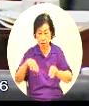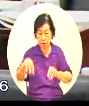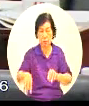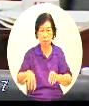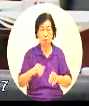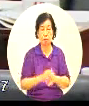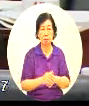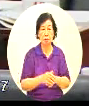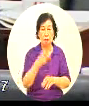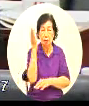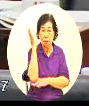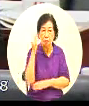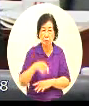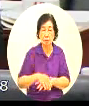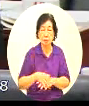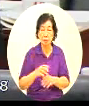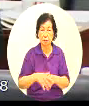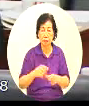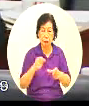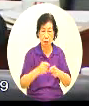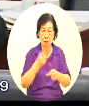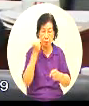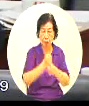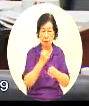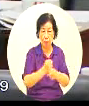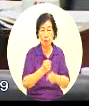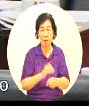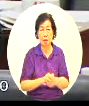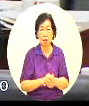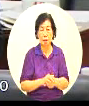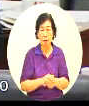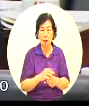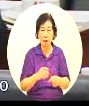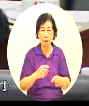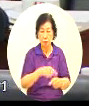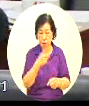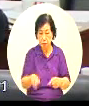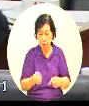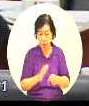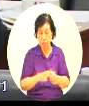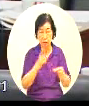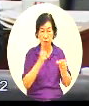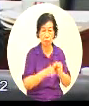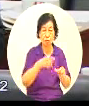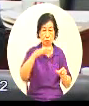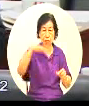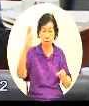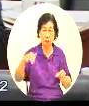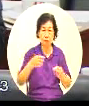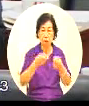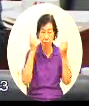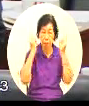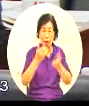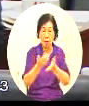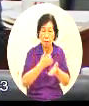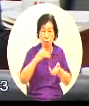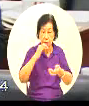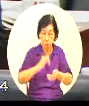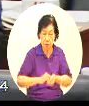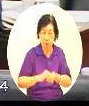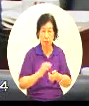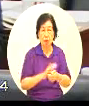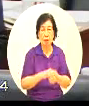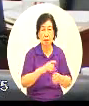人要公办吼，佮接过就是中山大学有定地，佮来是大社这块，所以总共有超